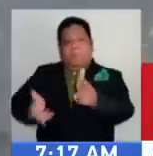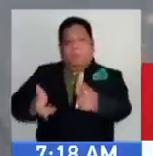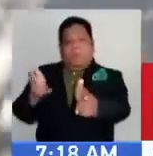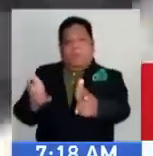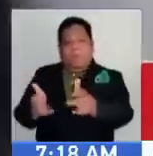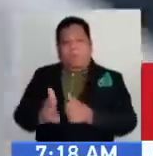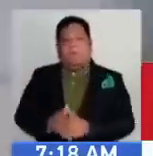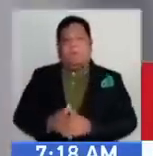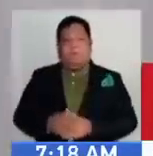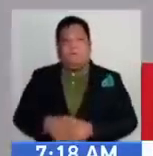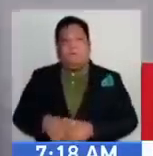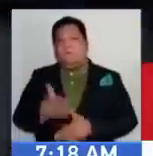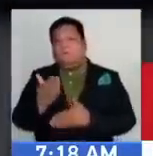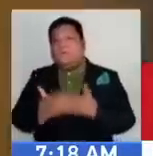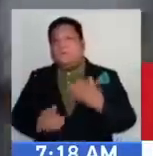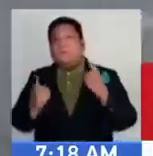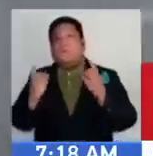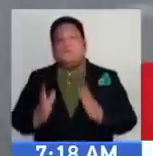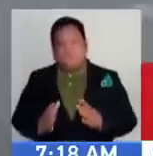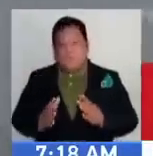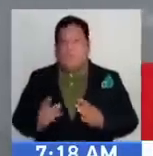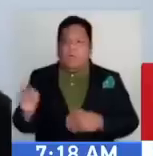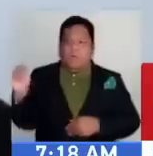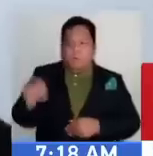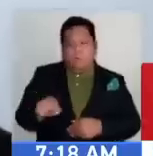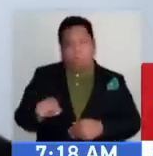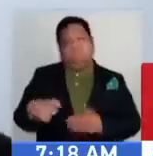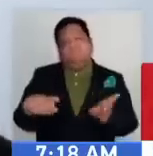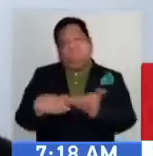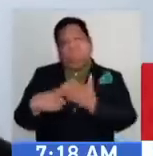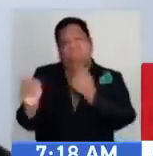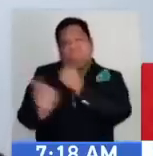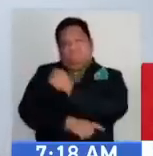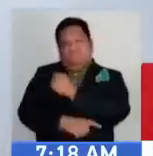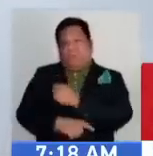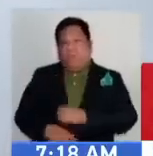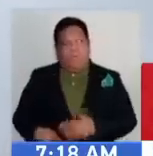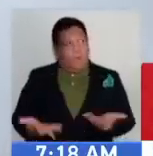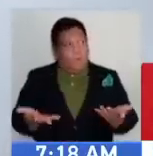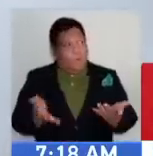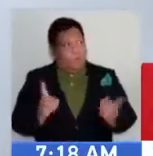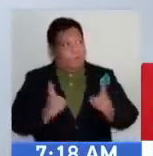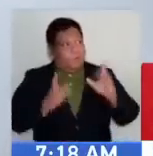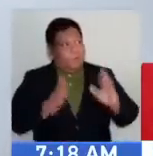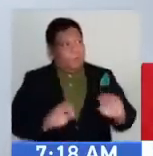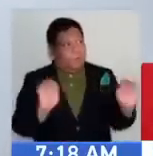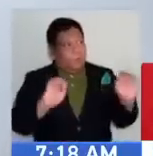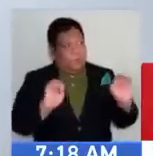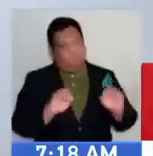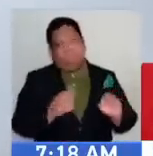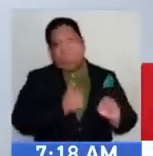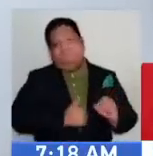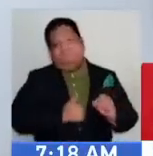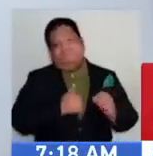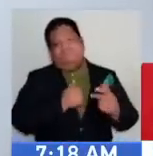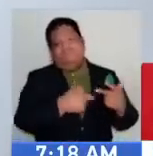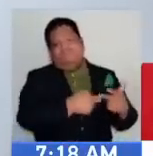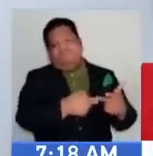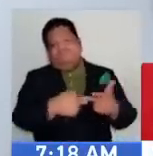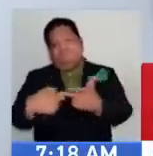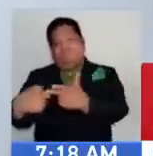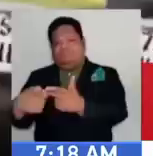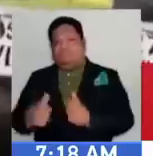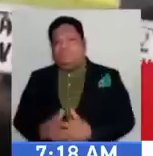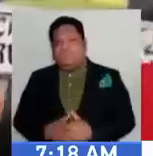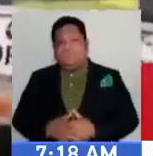ilang sasakyan kaya tinikita na lang, habang yung mga walang driver tuluyang tinow ng MMDA. Ayon sa MMDA, hindi na mabilang ang naging operasyon nila